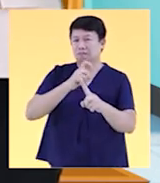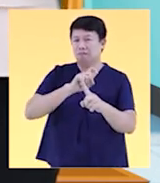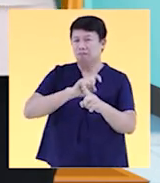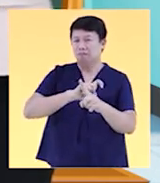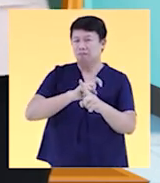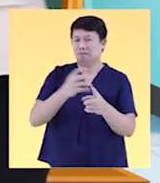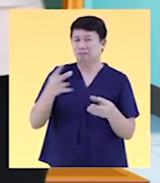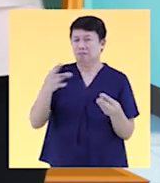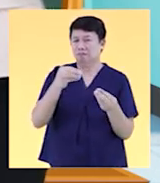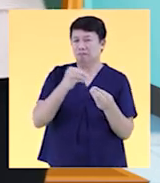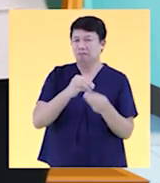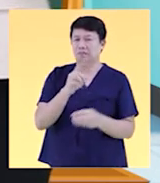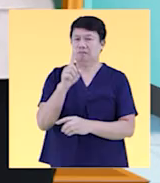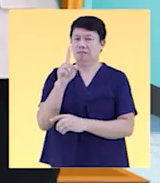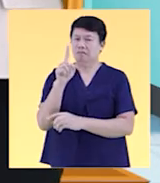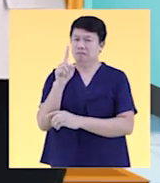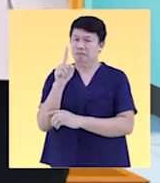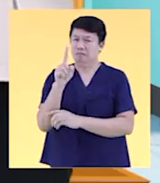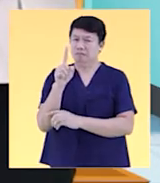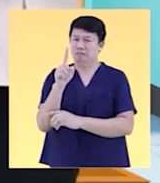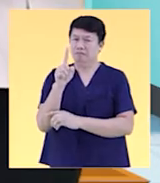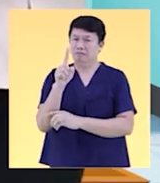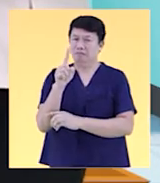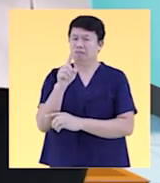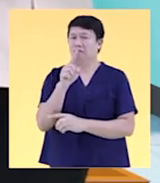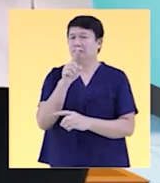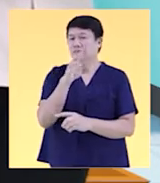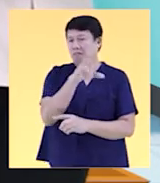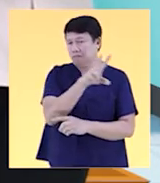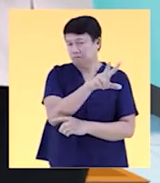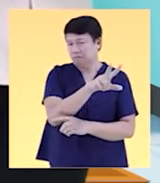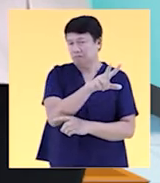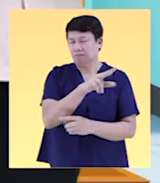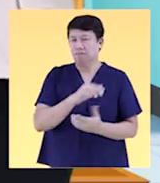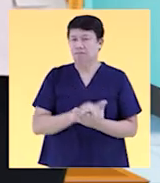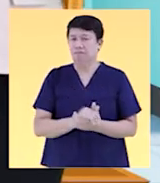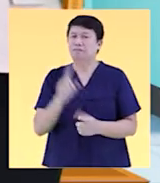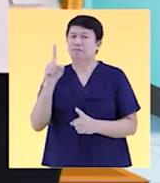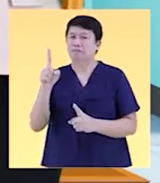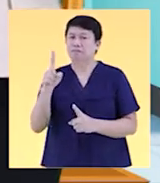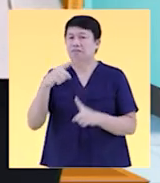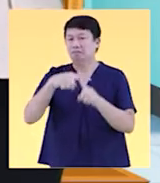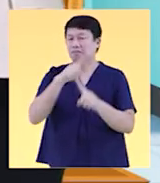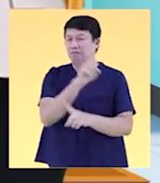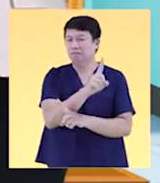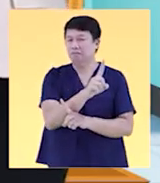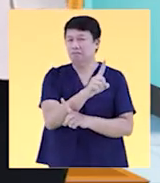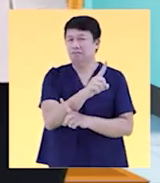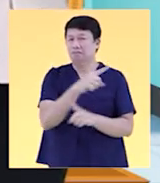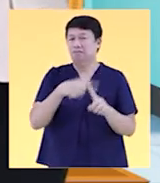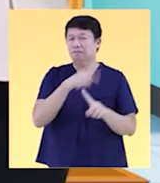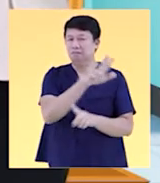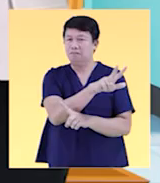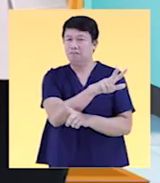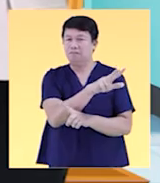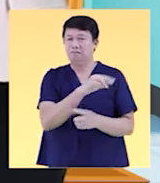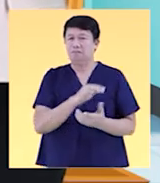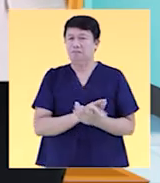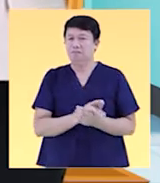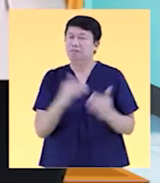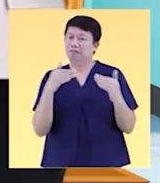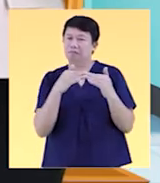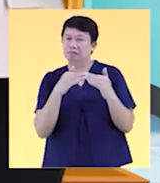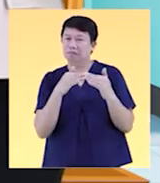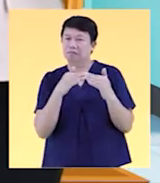isang nabuong 10 mula sa ones, 1 at 3. 1 plus 1